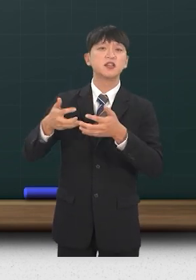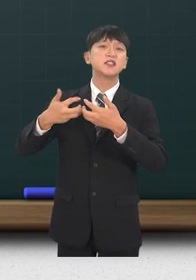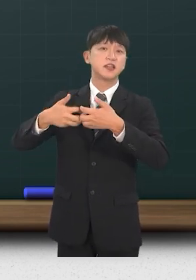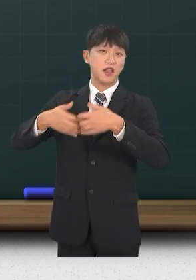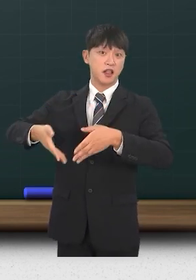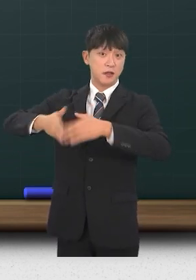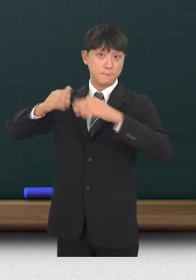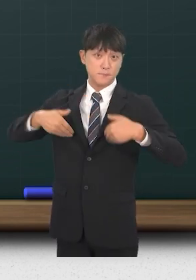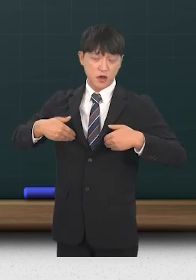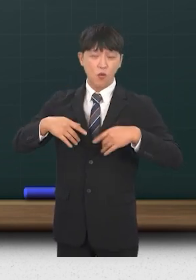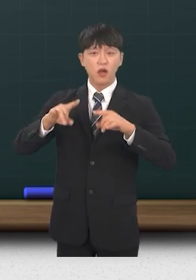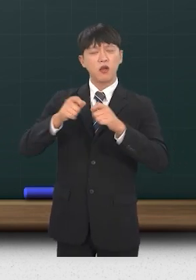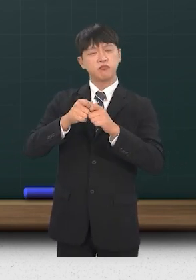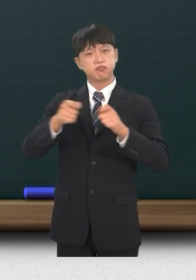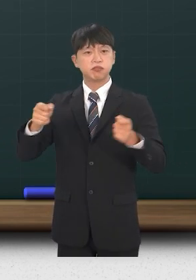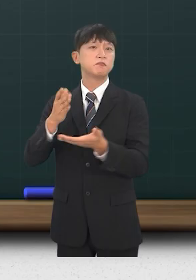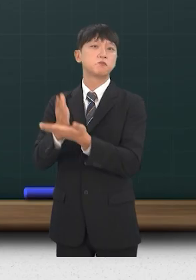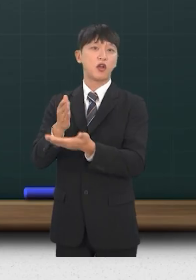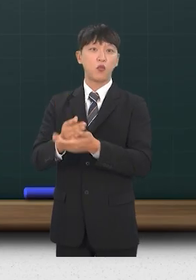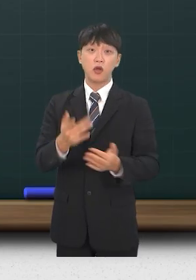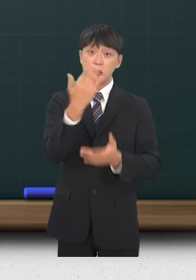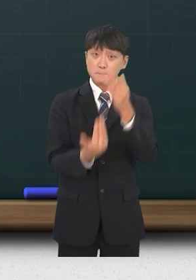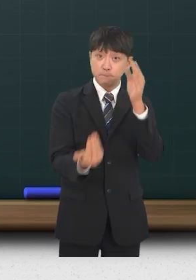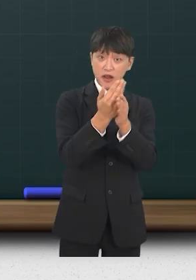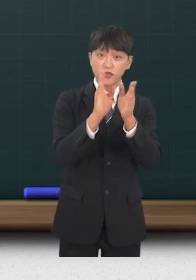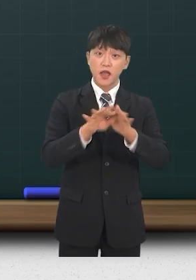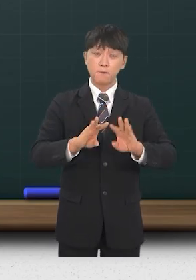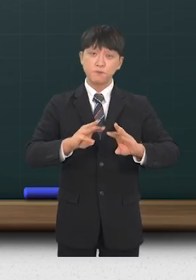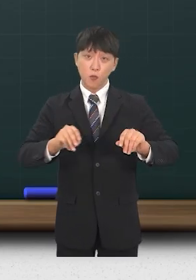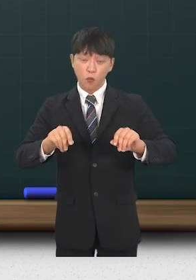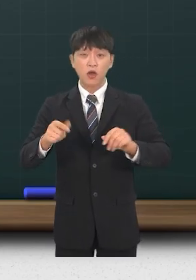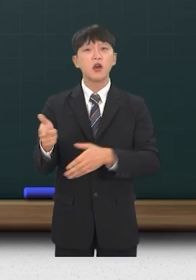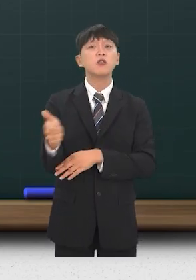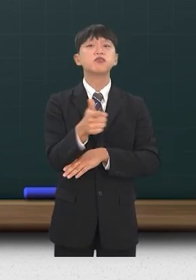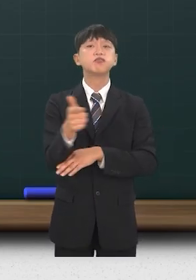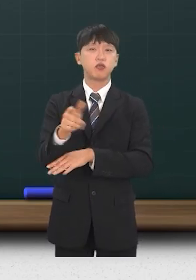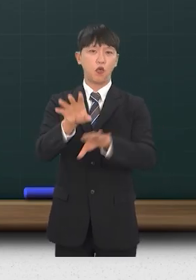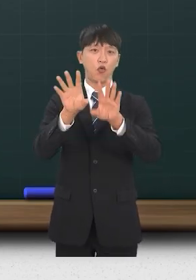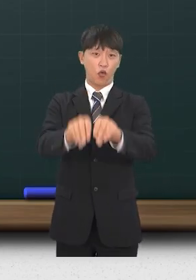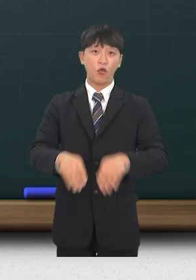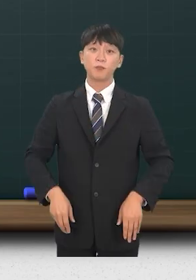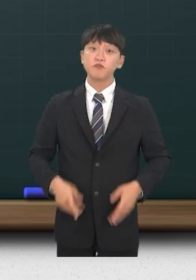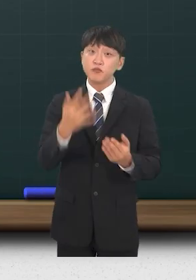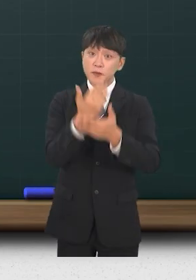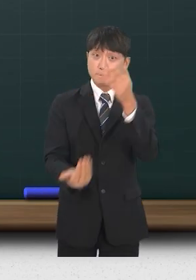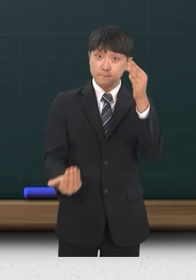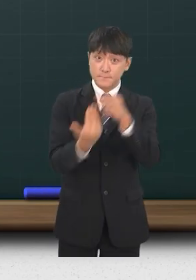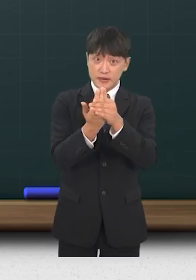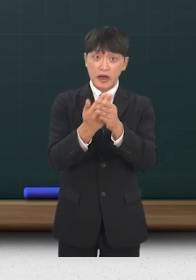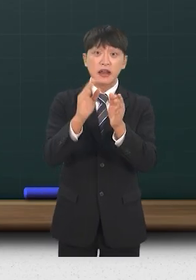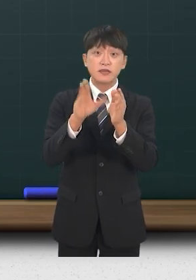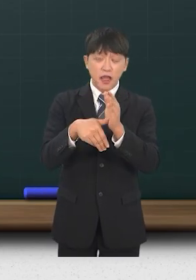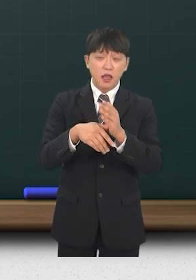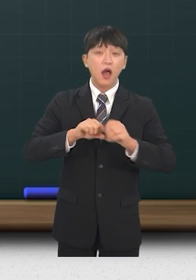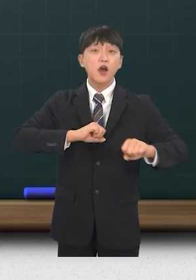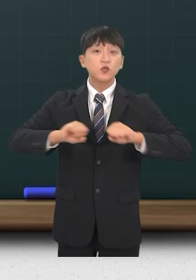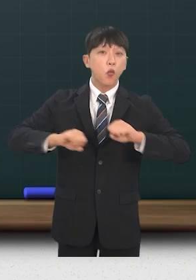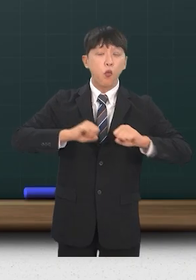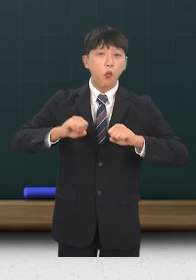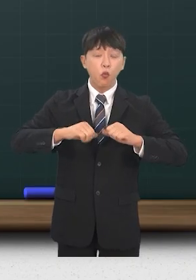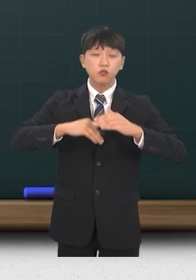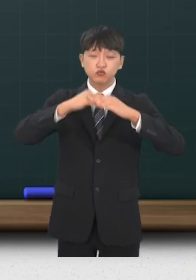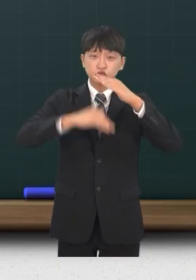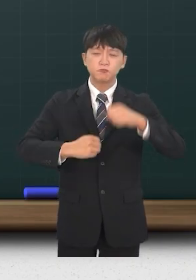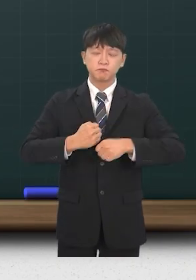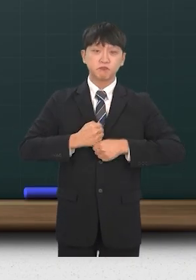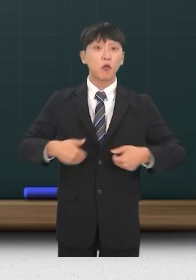장시간 사용 금지. 화재 발생 시 역시 모래나 흙, 소화기로 꺼야 합니다. 가스 화재의 종류는 액화 석유가스인 LPG